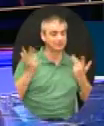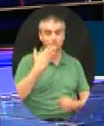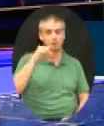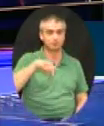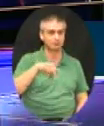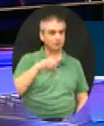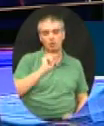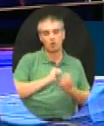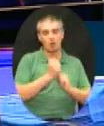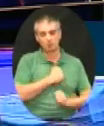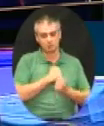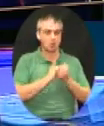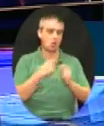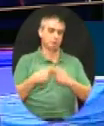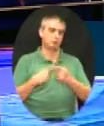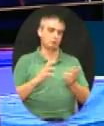במדינת ישראל הוא או דתי או מסורתי.